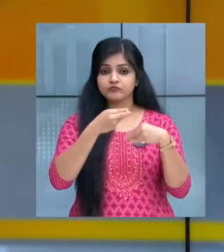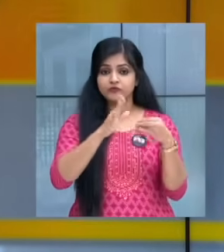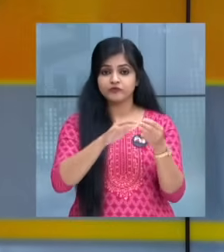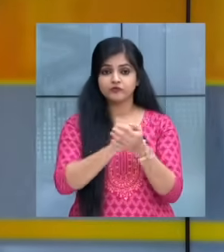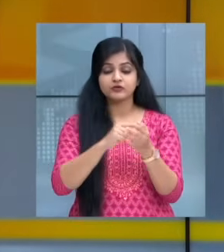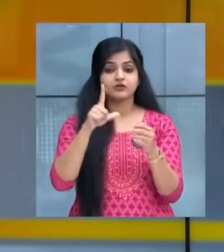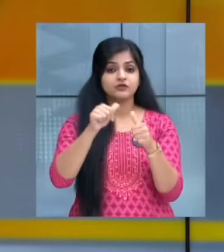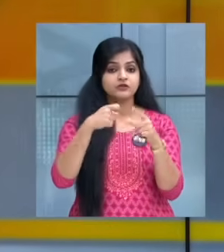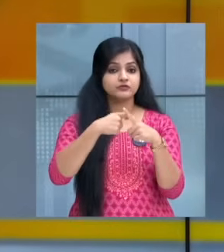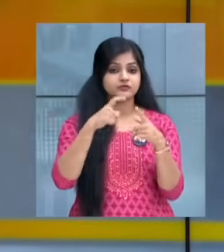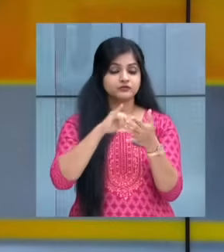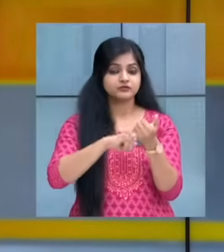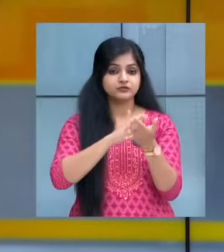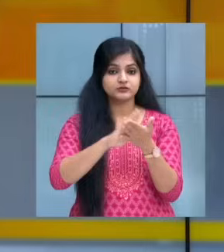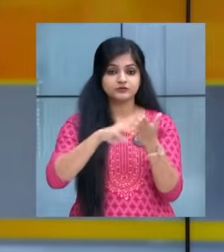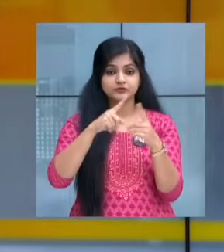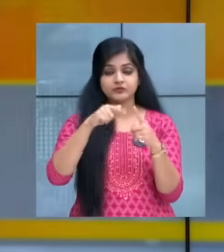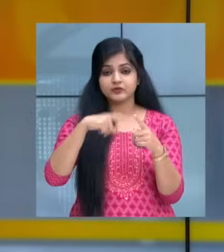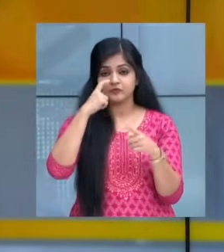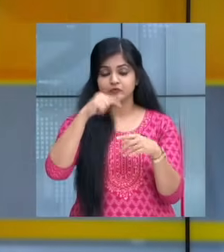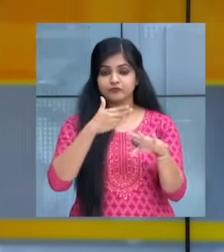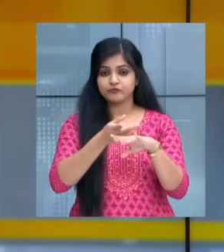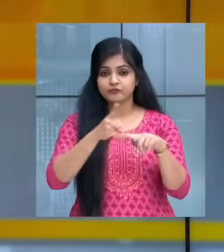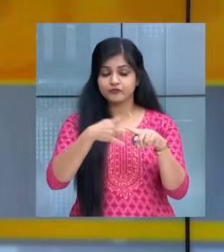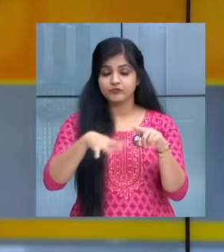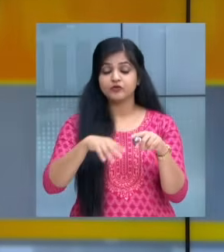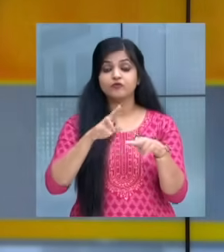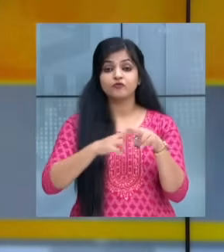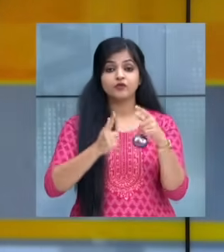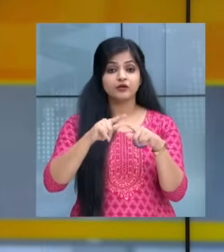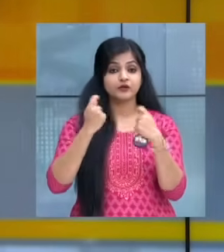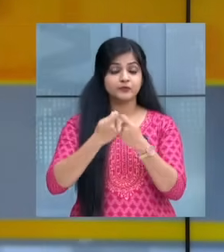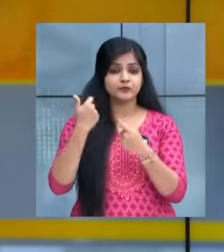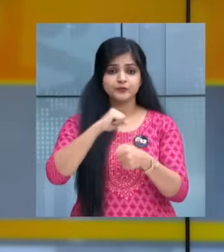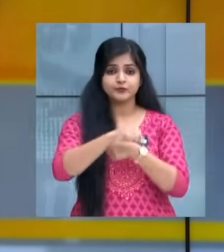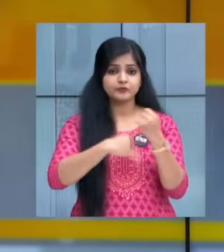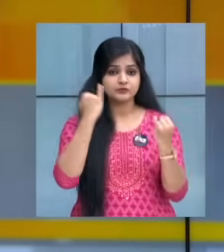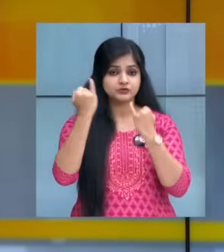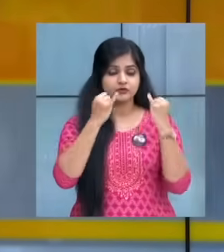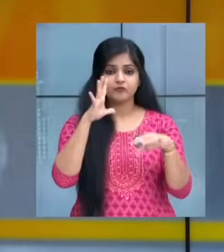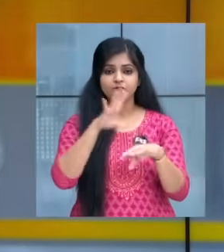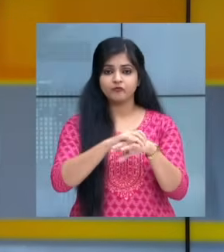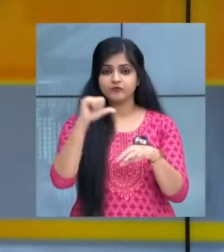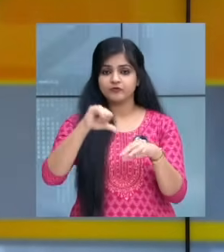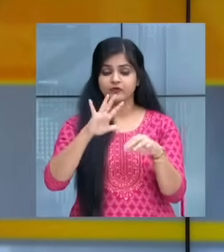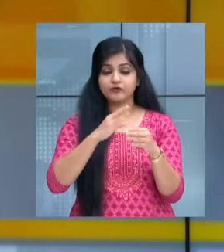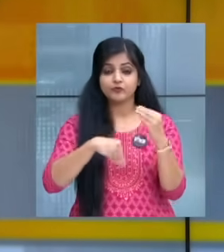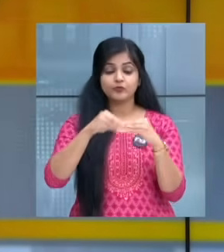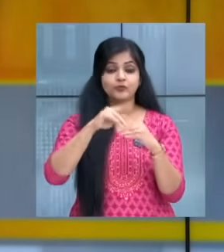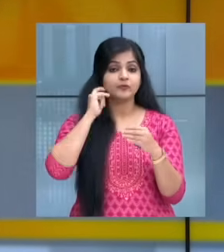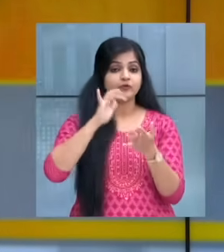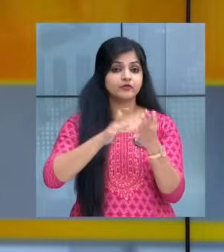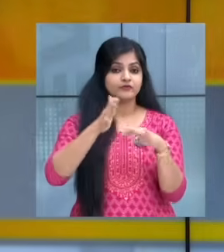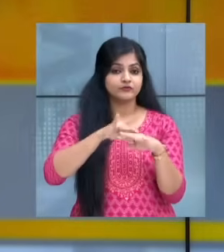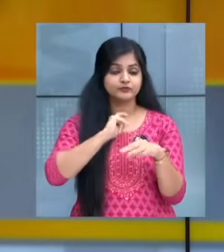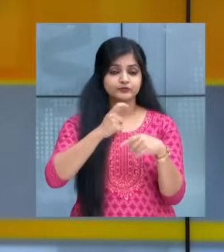ലക്ഷ്മിക്കാണ് പരുക്കേറ്റത്. വനംവകുപ്പ് സംഘം സ്ഥലത്ത് തെരച്ചിൽ നടത്തിയെങ്കിലും കരടിയെ കണ്ടെത്താൻ കഴിഞ്ഞില്ല. അനീഷ് കെ ശിവദാസ് ചെന്നൈയിൽ നിന്ന് വിവരങ്ങളുമായി. അനീഷ്,